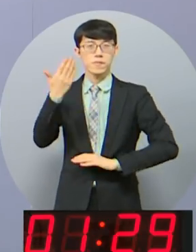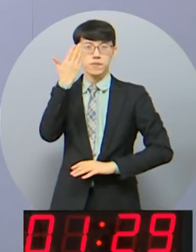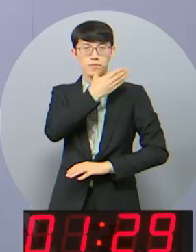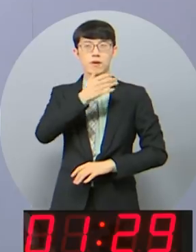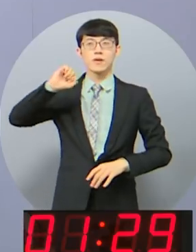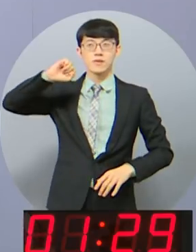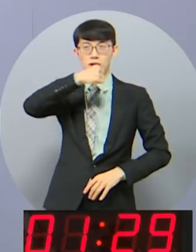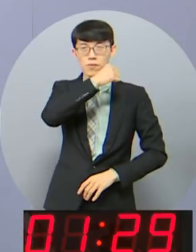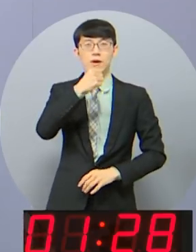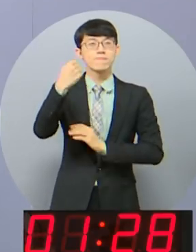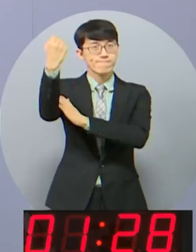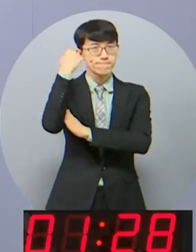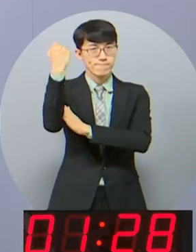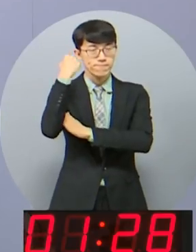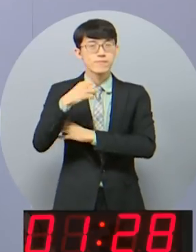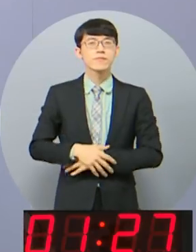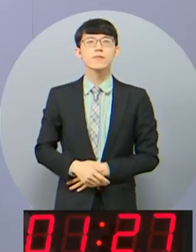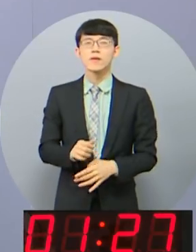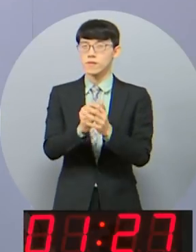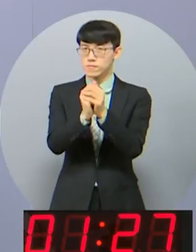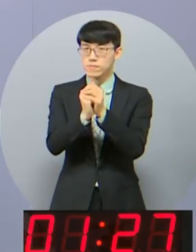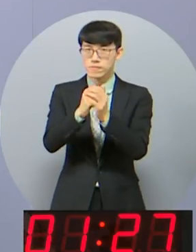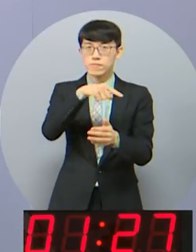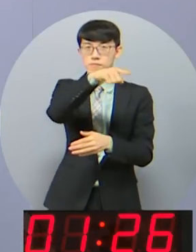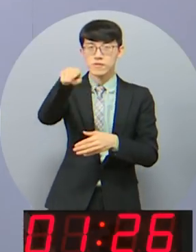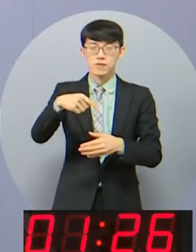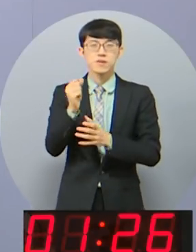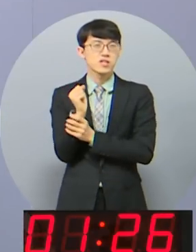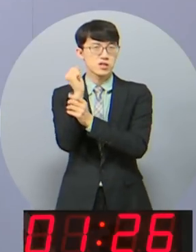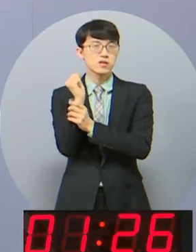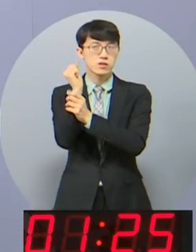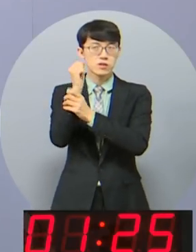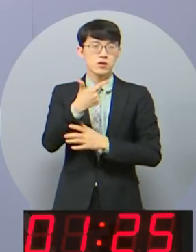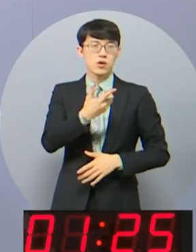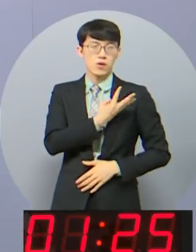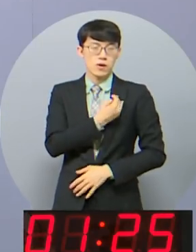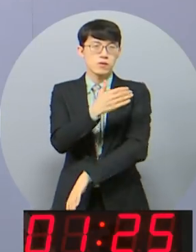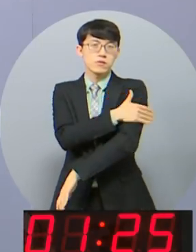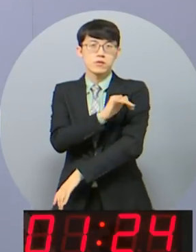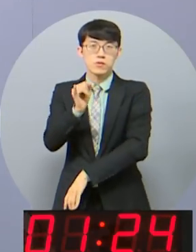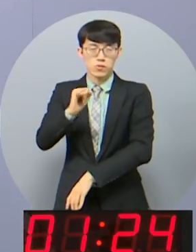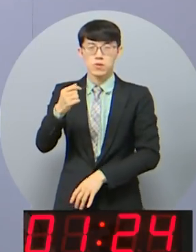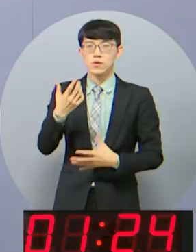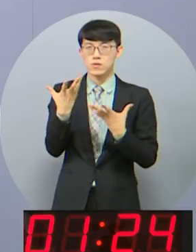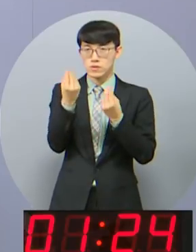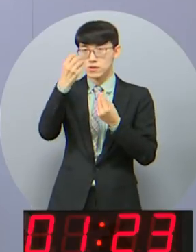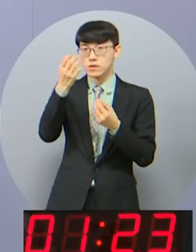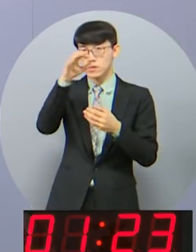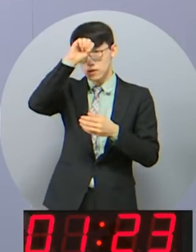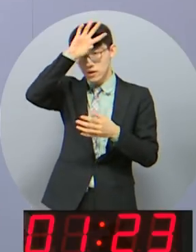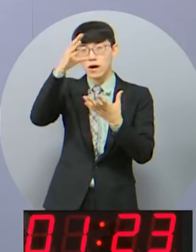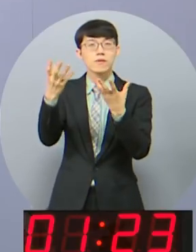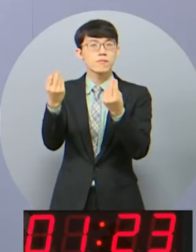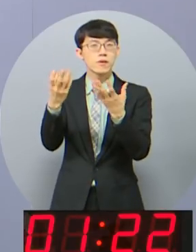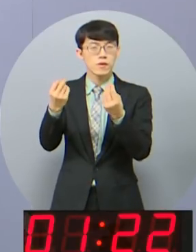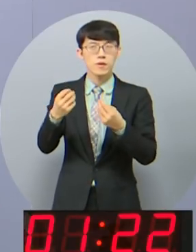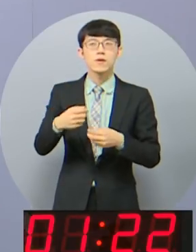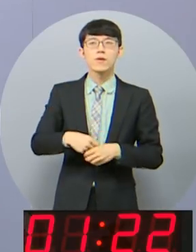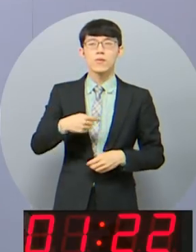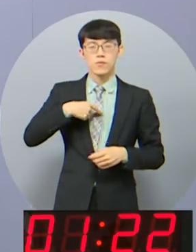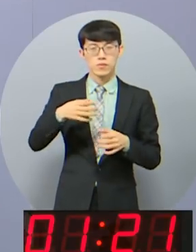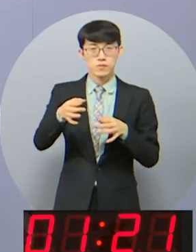油！恳请支持6号陈静怡无党籍市议员参选人，财经专业清新力